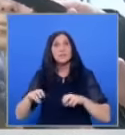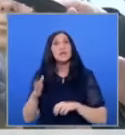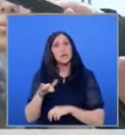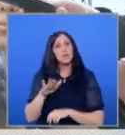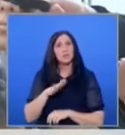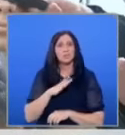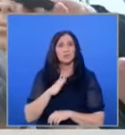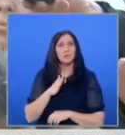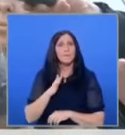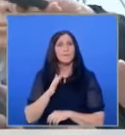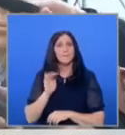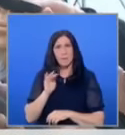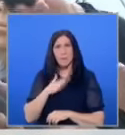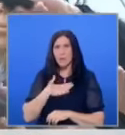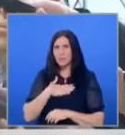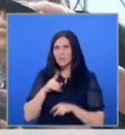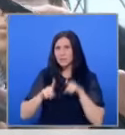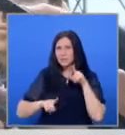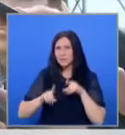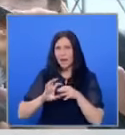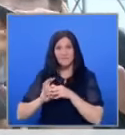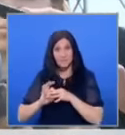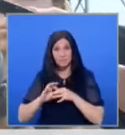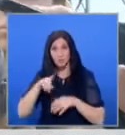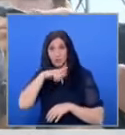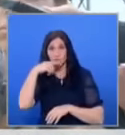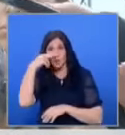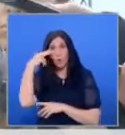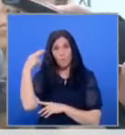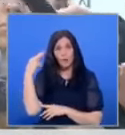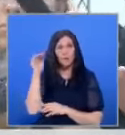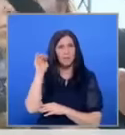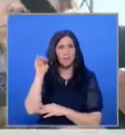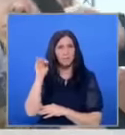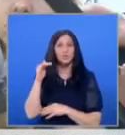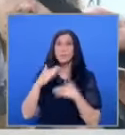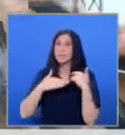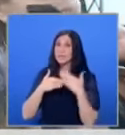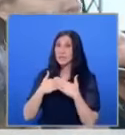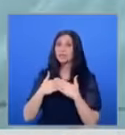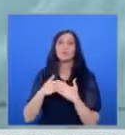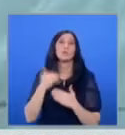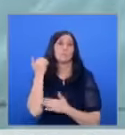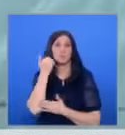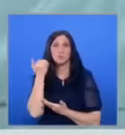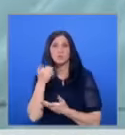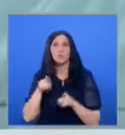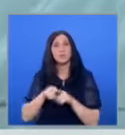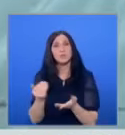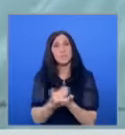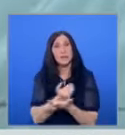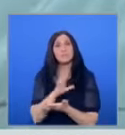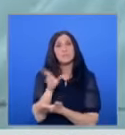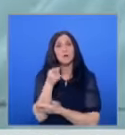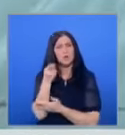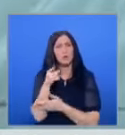имали някаква зависимост от руските компании в бъдеще при изграждането и при експлоатацията. Като съберем тази